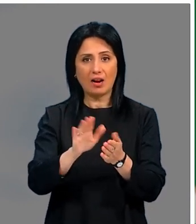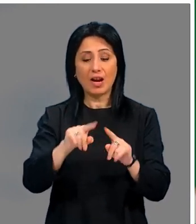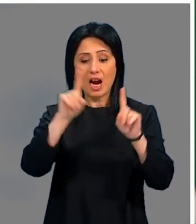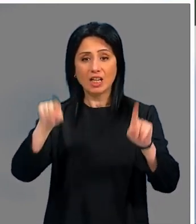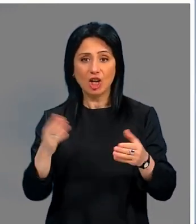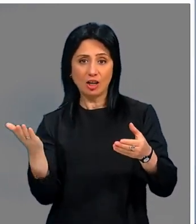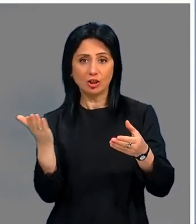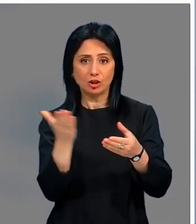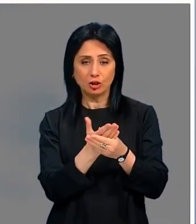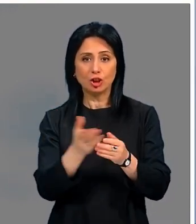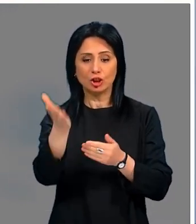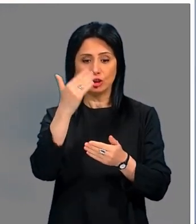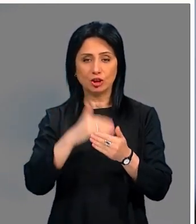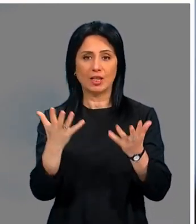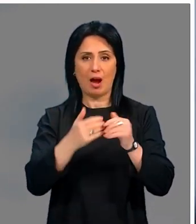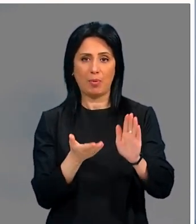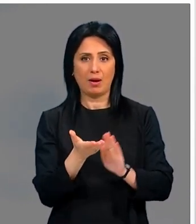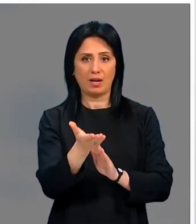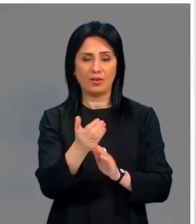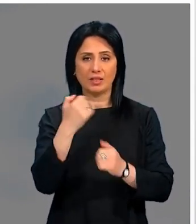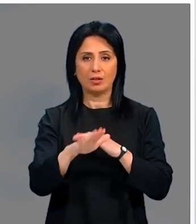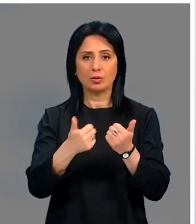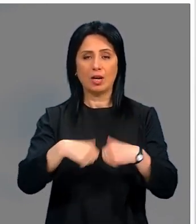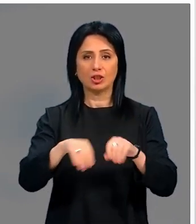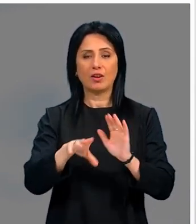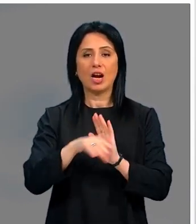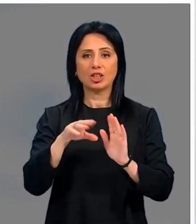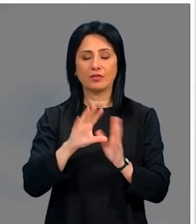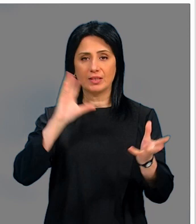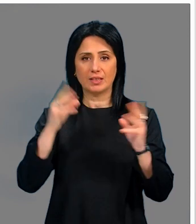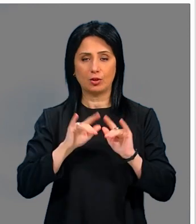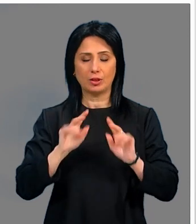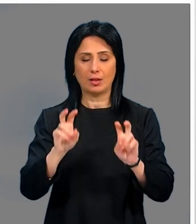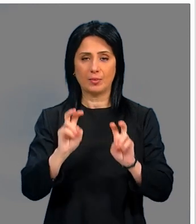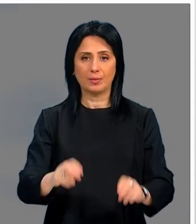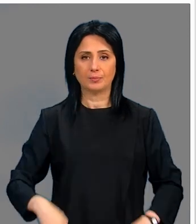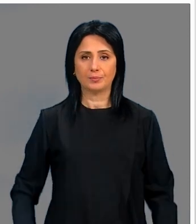շրջանակ ծրարում և այնուհետև զետեղ իր սարքի մեջ։ ԿՀ ընդրություններ ընդհանուր գործ է։